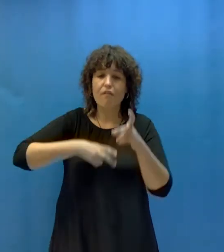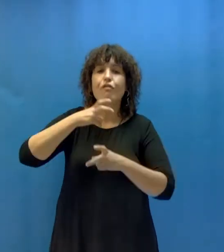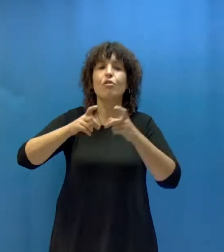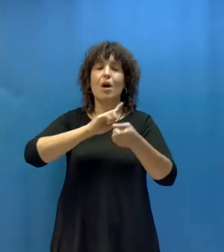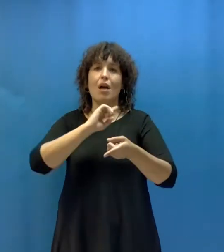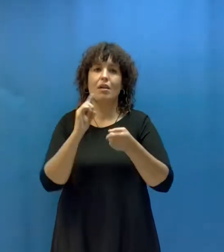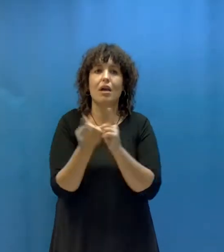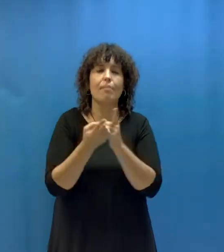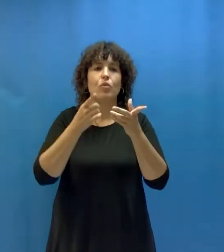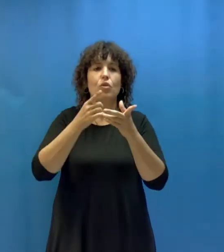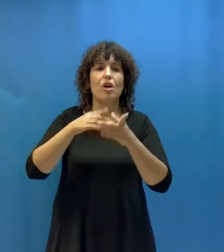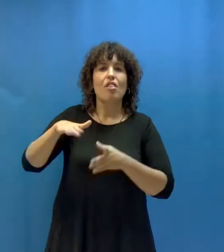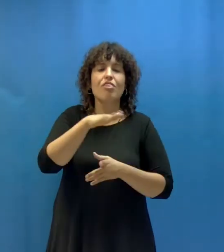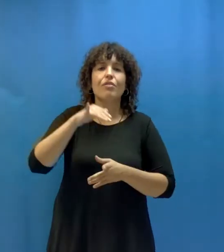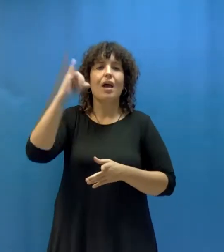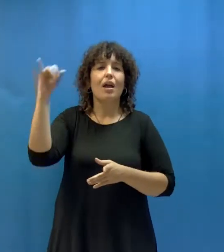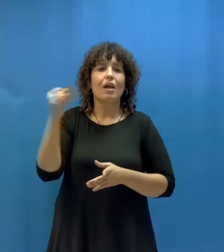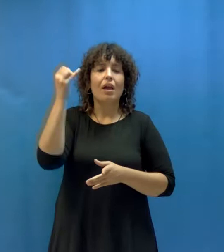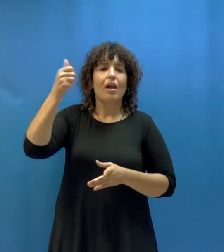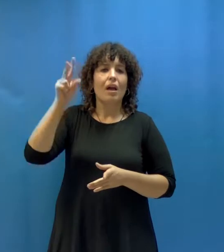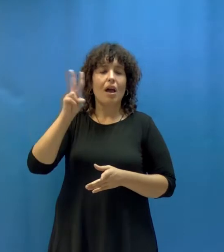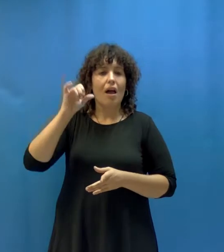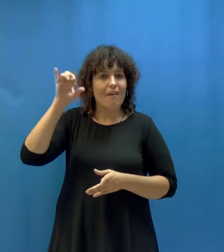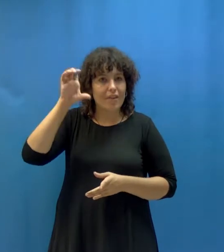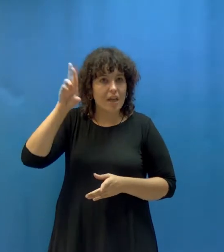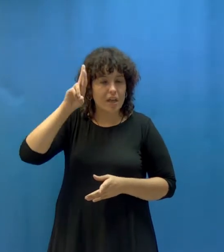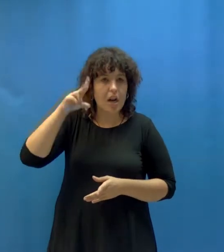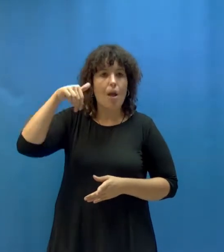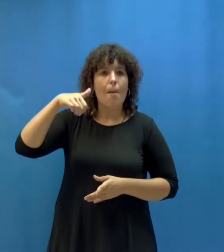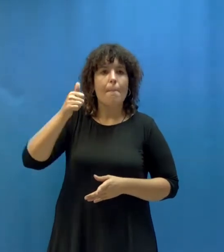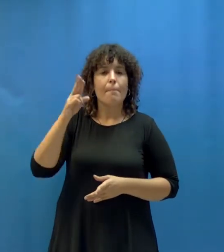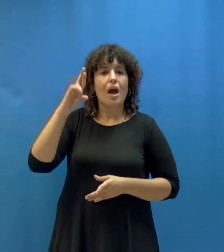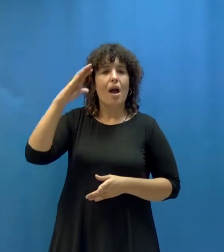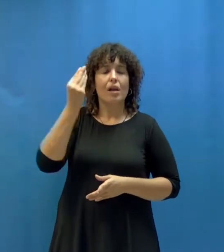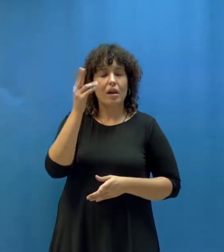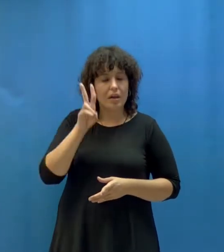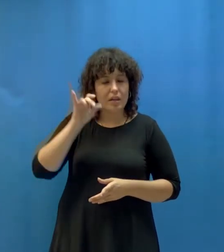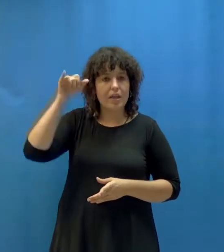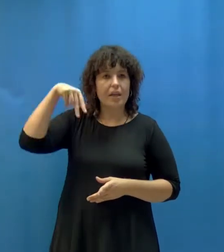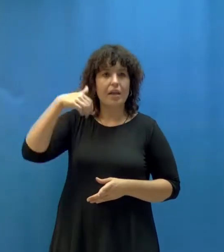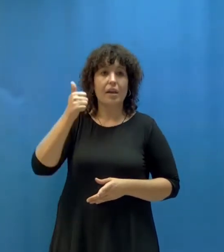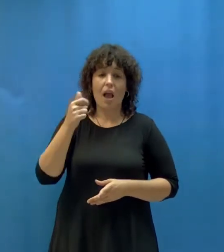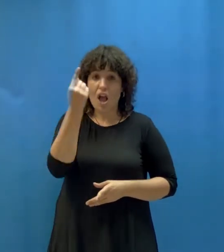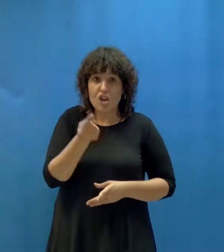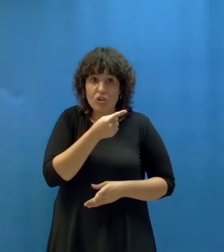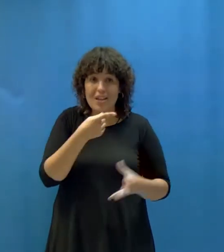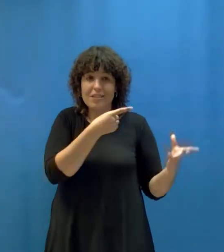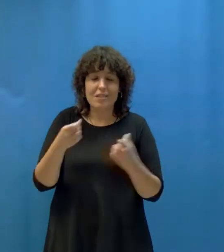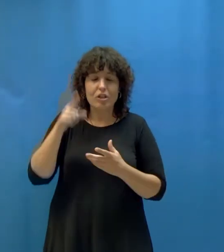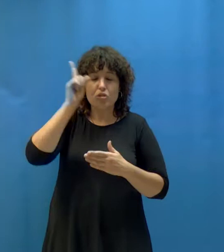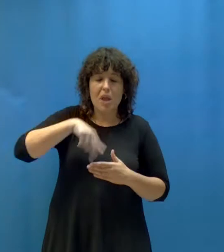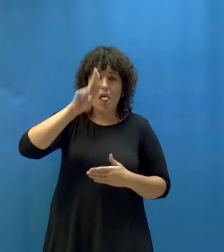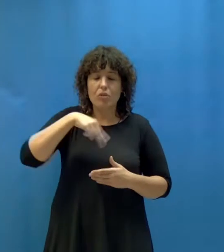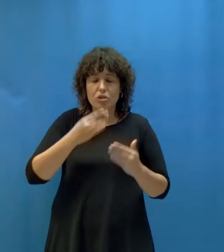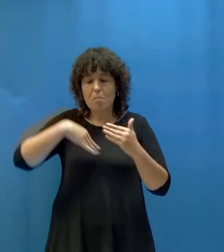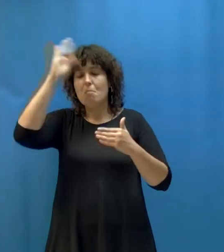Javier Marquina. En total seran més de 700.000 euros destinats a reformar i millorar les instal·lacions esportives municipals, que tanta i